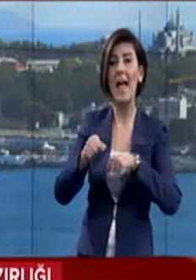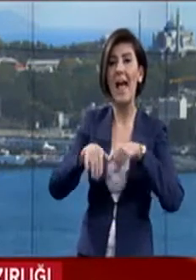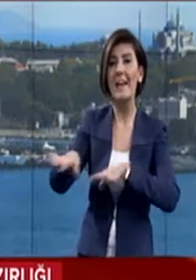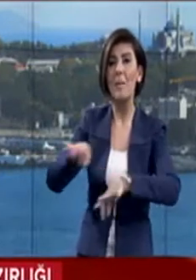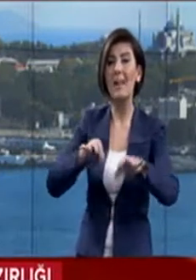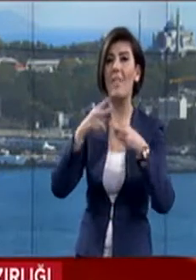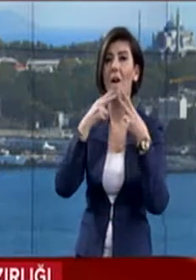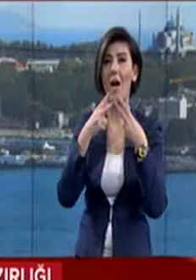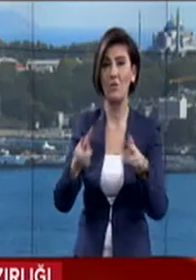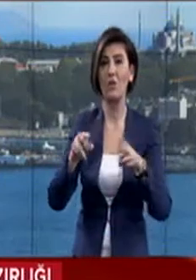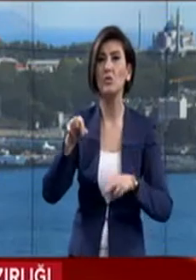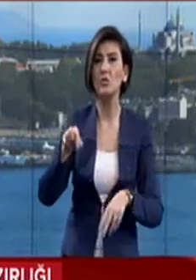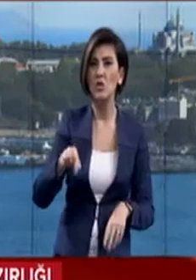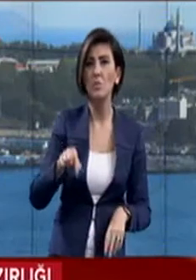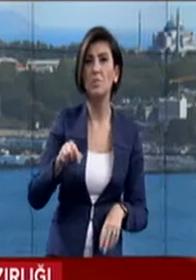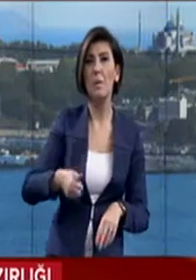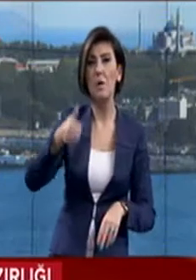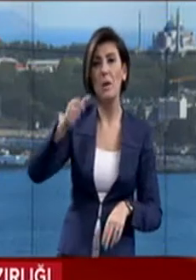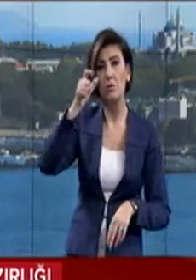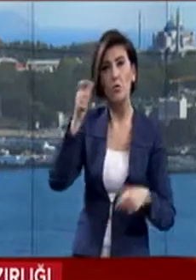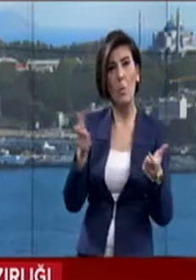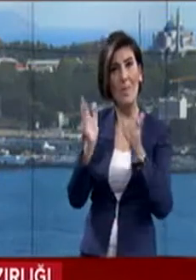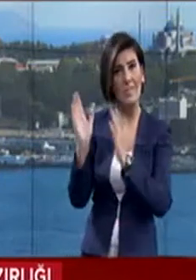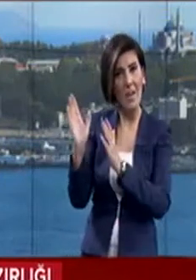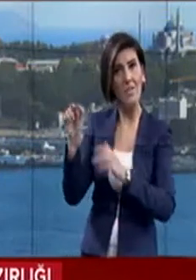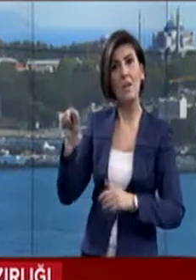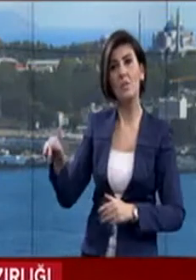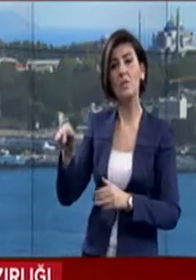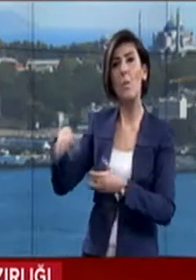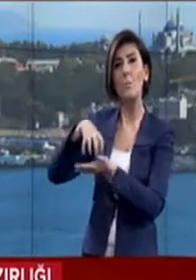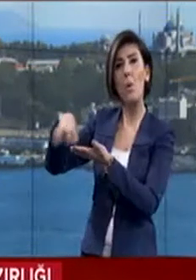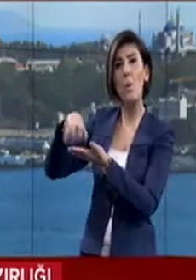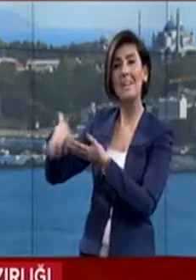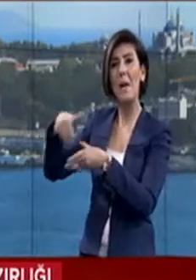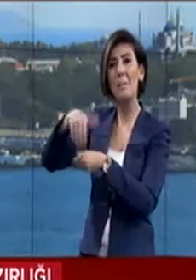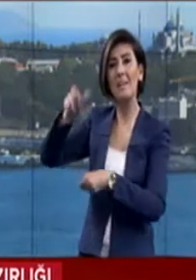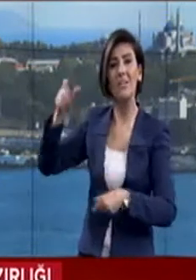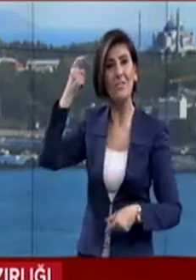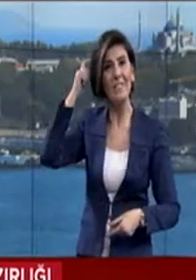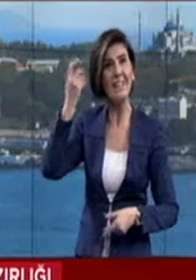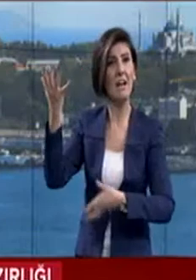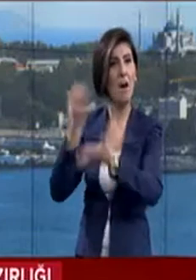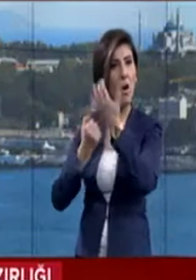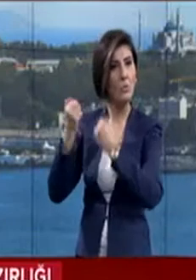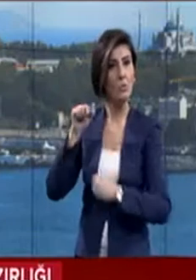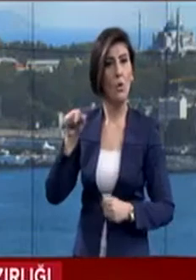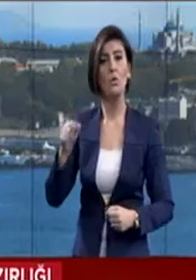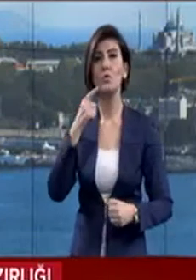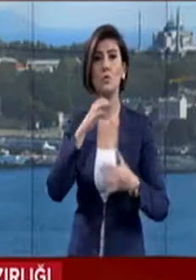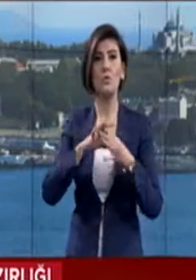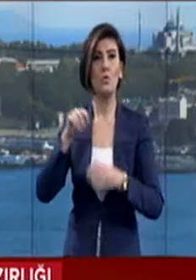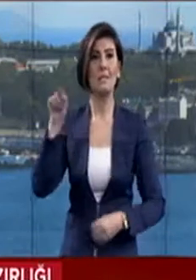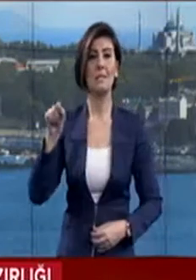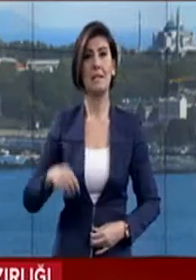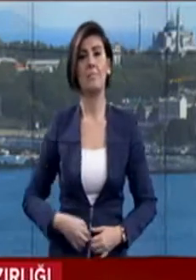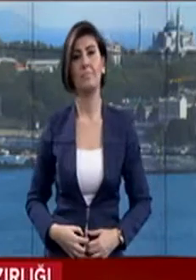Şu sıralarda toplantı devam ediyor. Başbakan Ahmet Davutoğlu bölge milletvekillerinden görüşlerini dinliyor diyelim ve sözü tekrar size